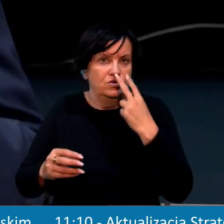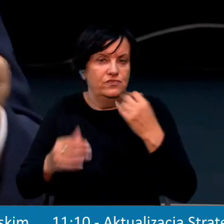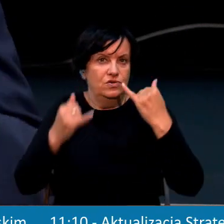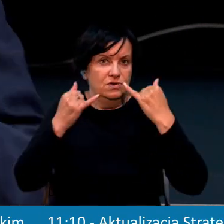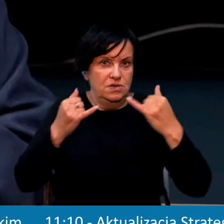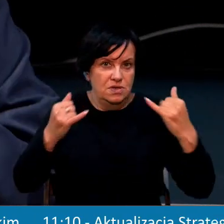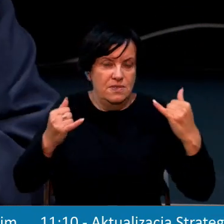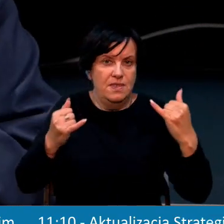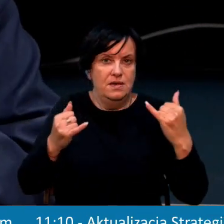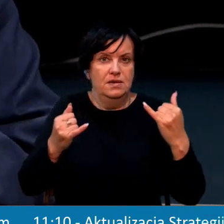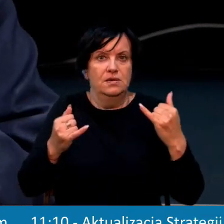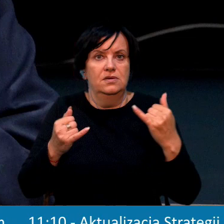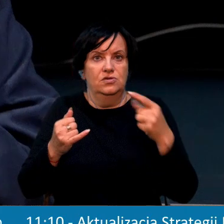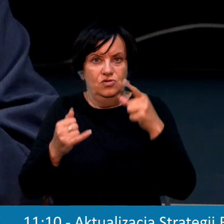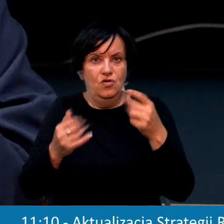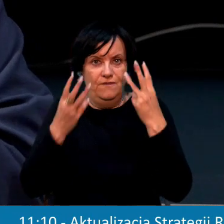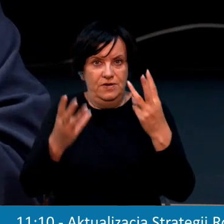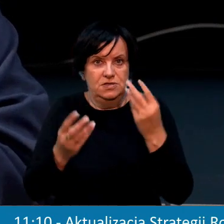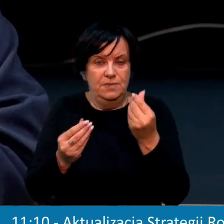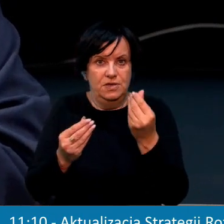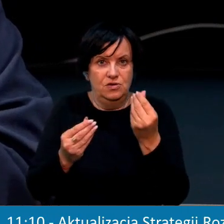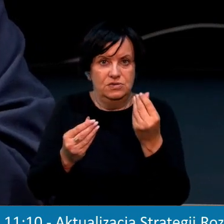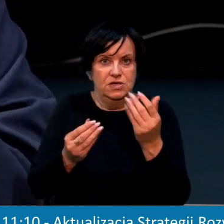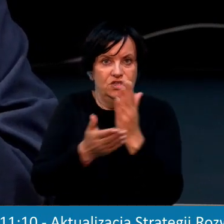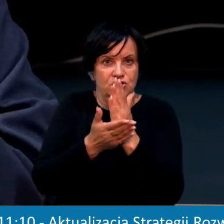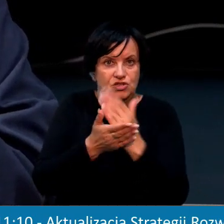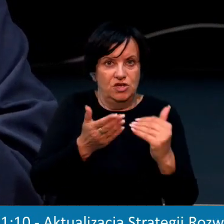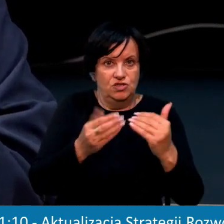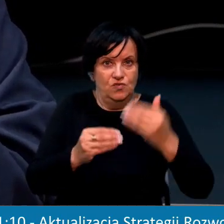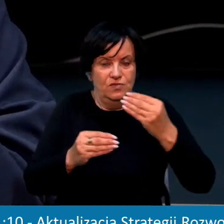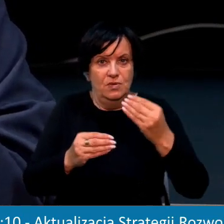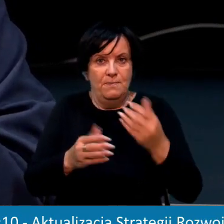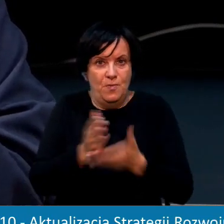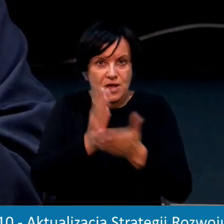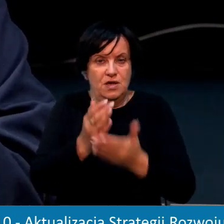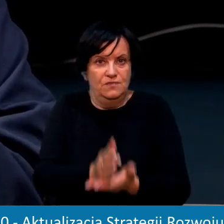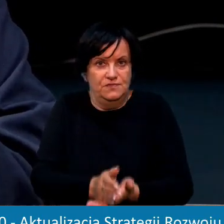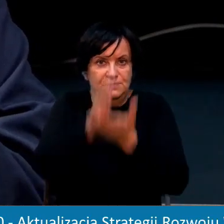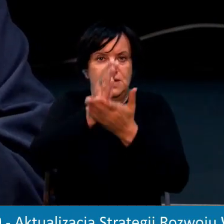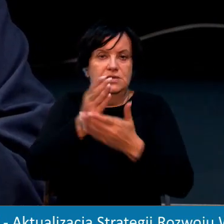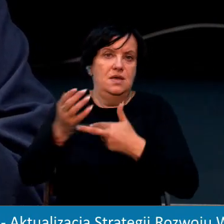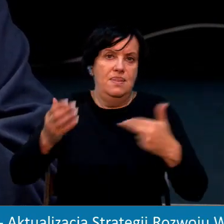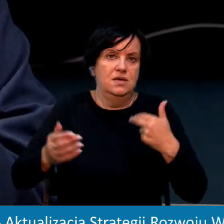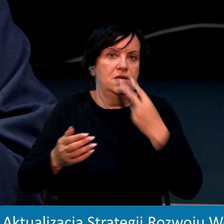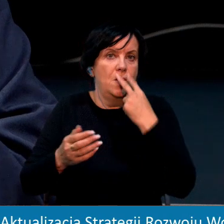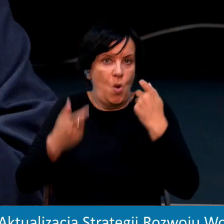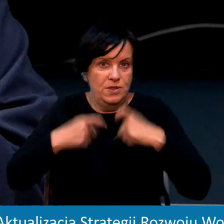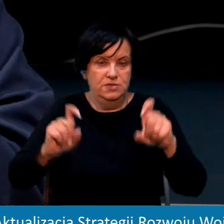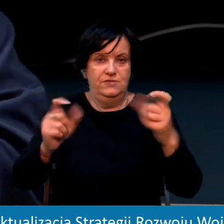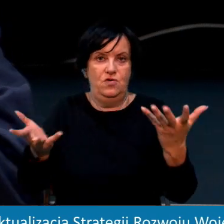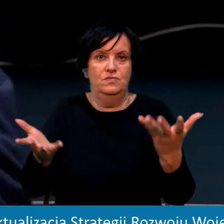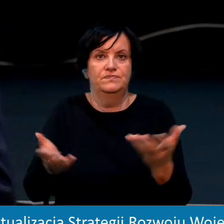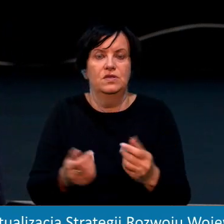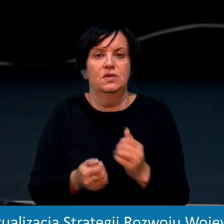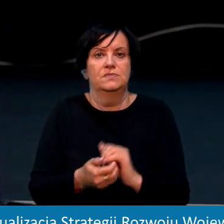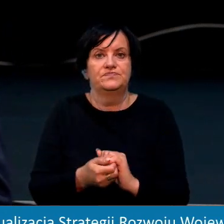to pośrednio też jest element wzrostu czy element wsparcia dla naszego rolnictwa. Więc